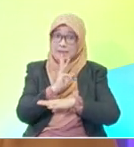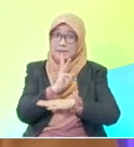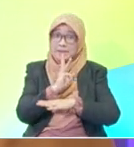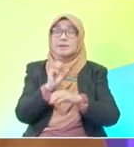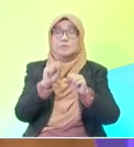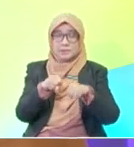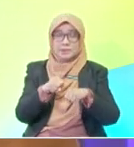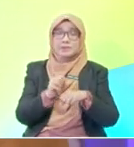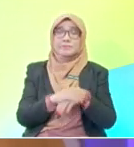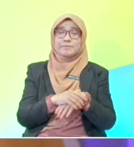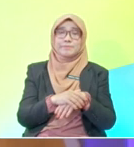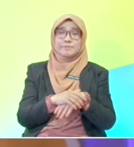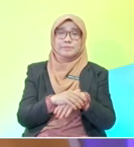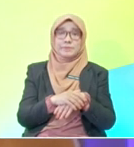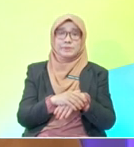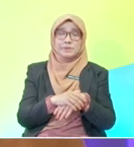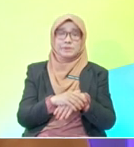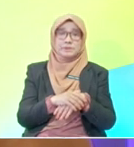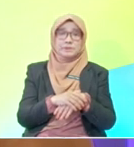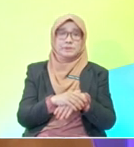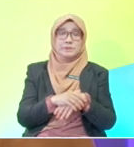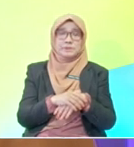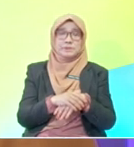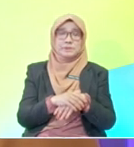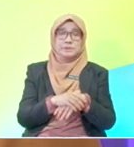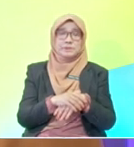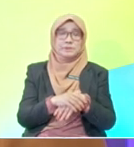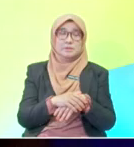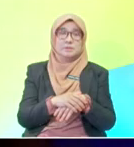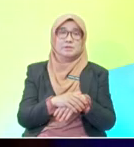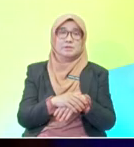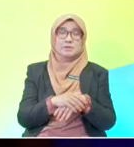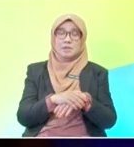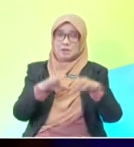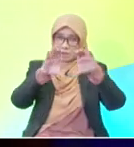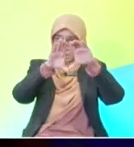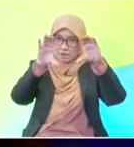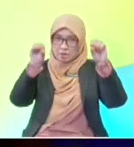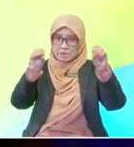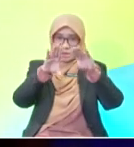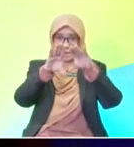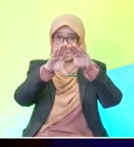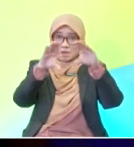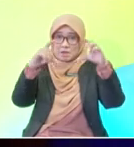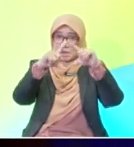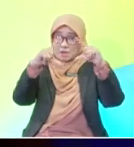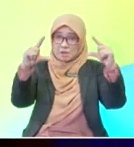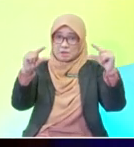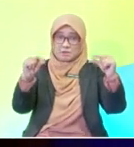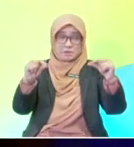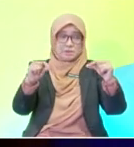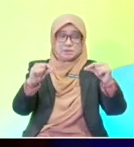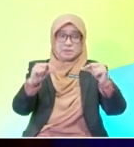tu. Ataupun kalau Abang Fizi angkat kardbord hitam tu, okey. Kardbord hitam ni dia dah berwarna hitam. Kalau terbalik,